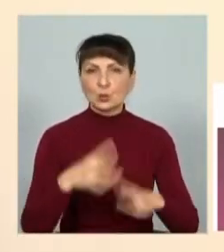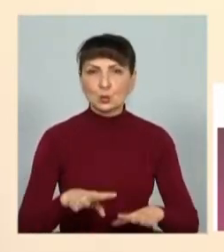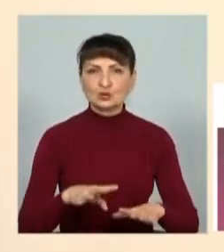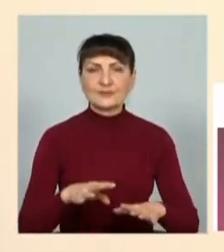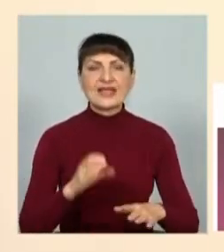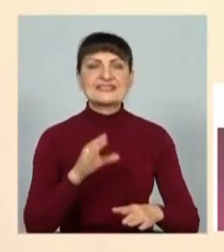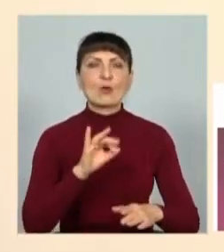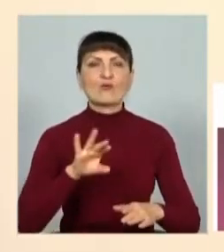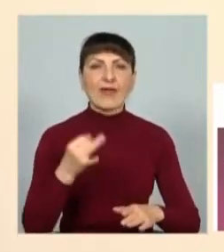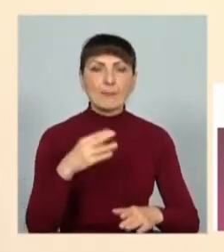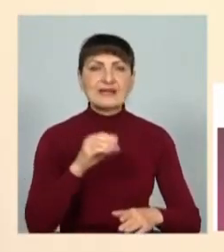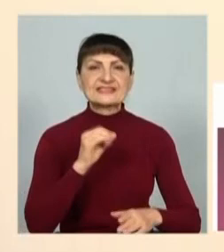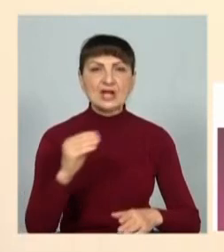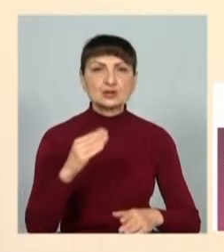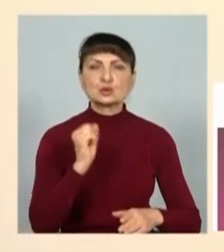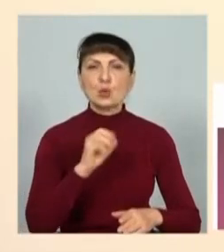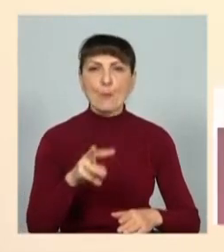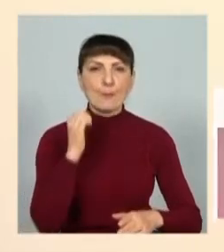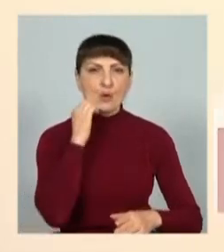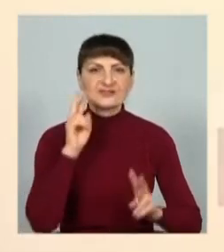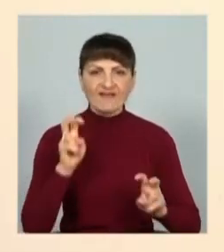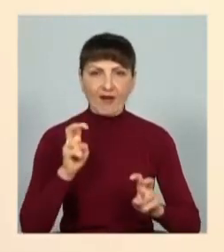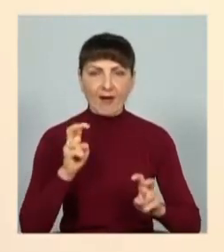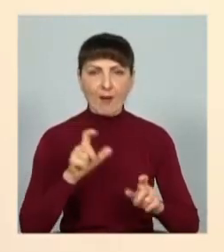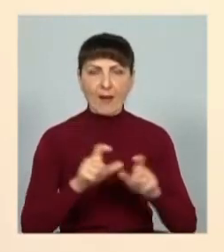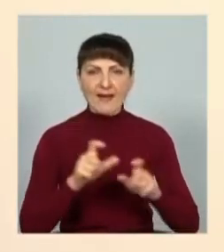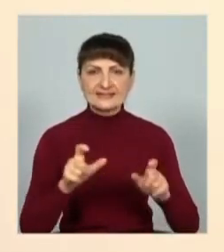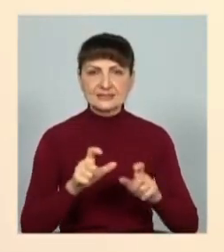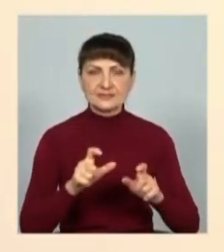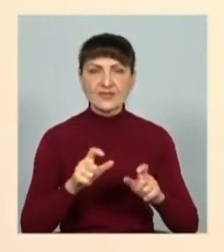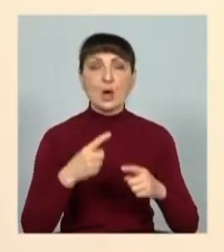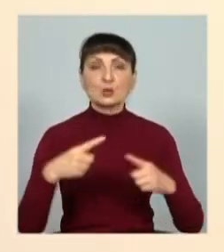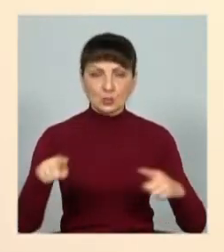Силквей, Пассаж, ЦУМ и Москва. С другими работа продолжается.